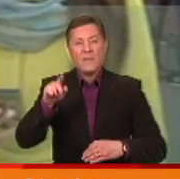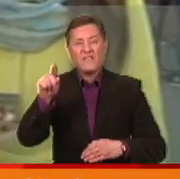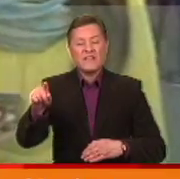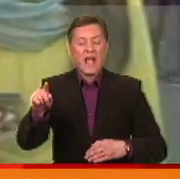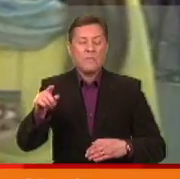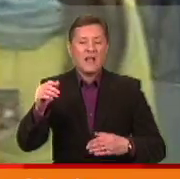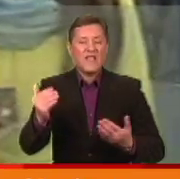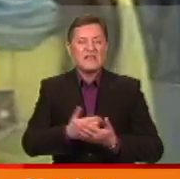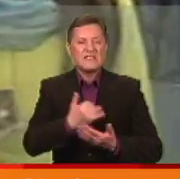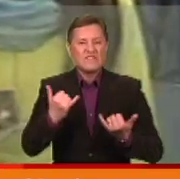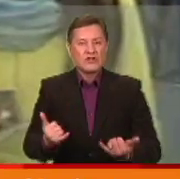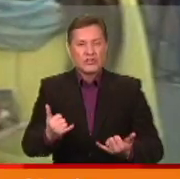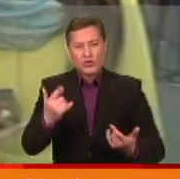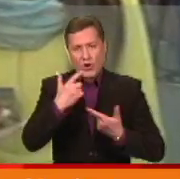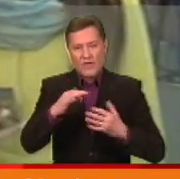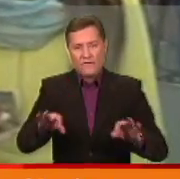найсвіжішої інформації.